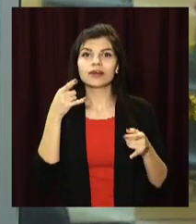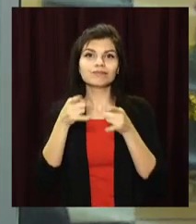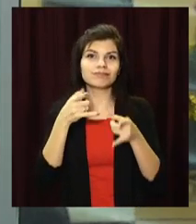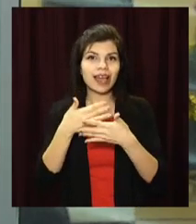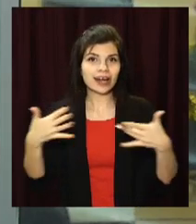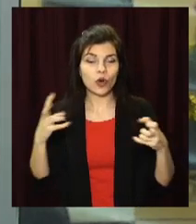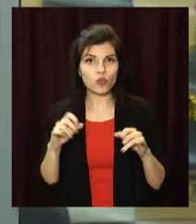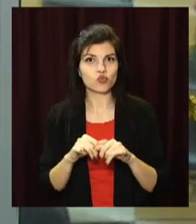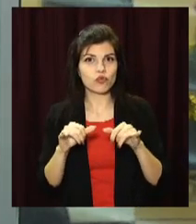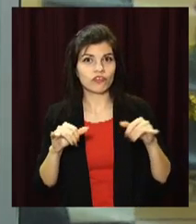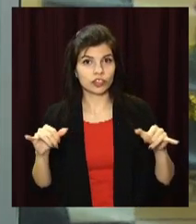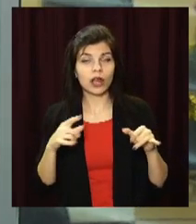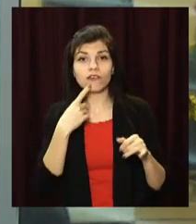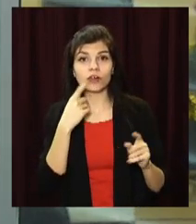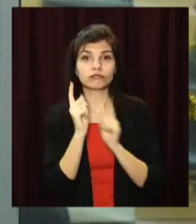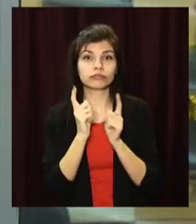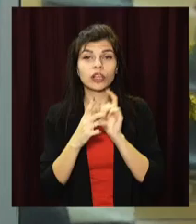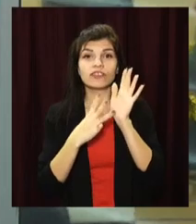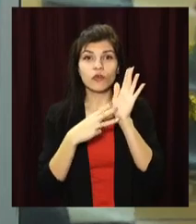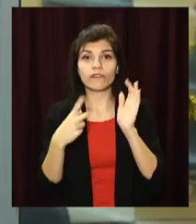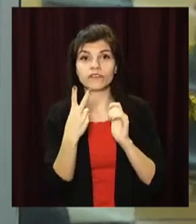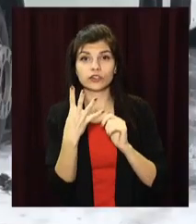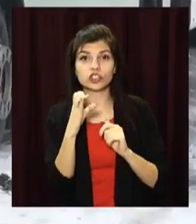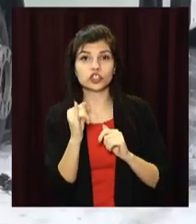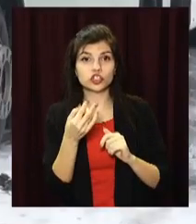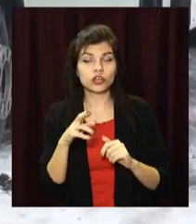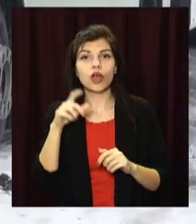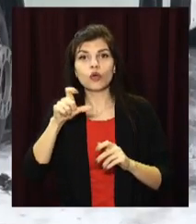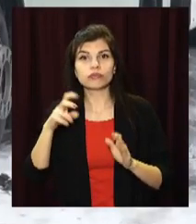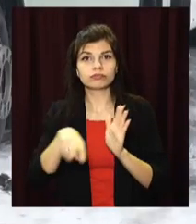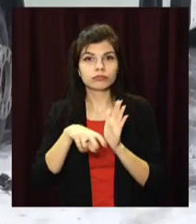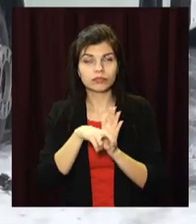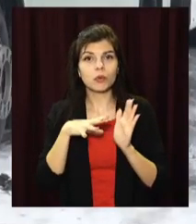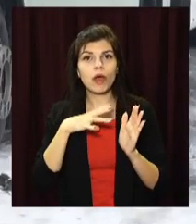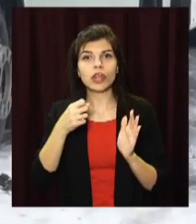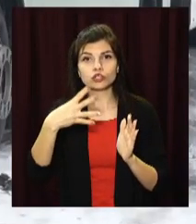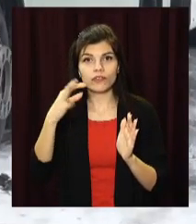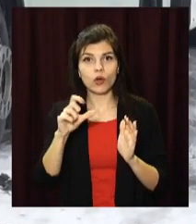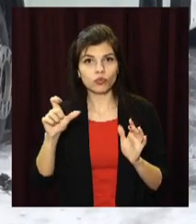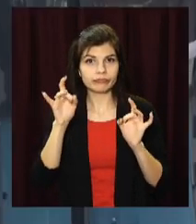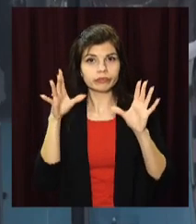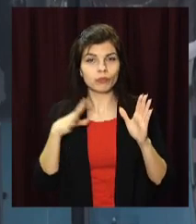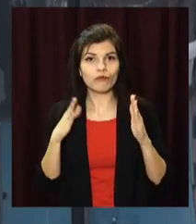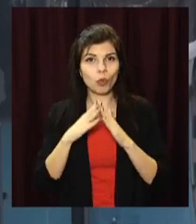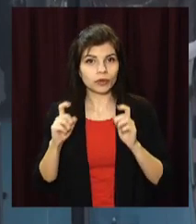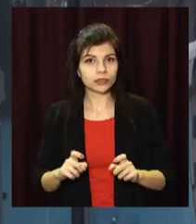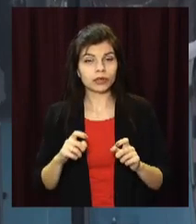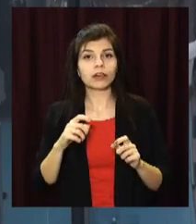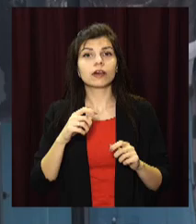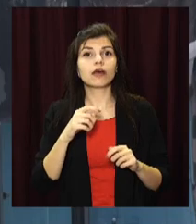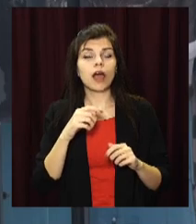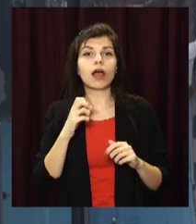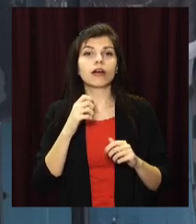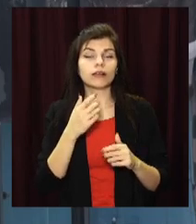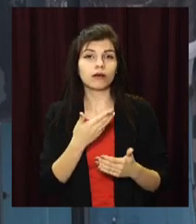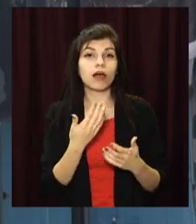транспортному департаменті міськради кажуть, з 8 по 24 січня пасажиропотік зменшився на 40%, а кількість транспорту – на